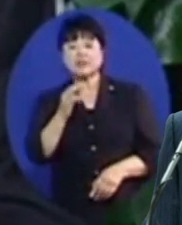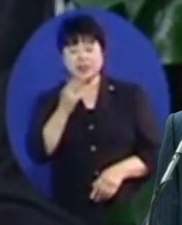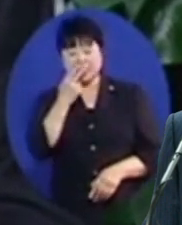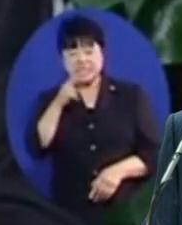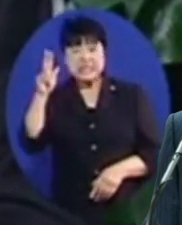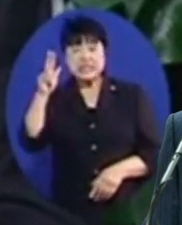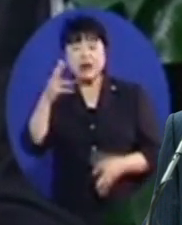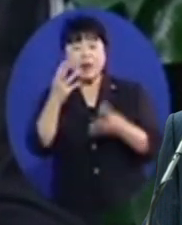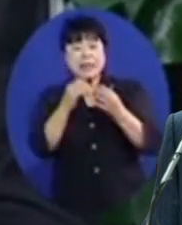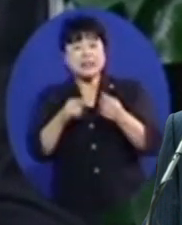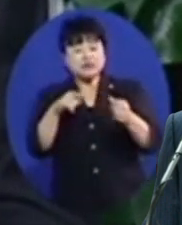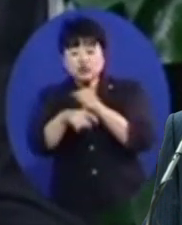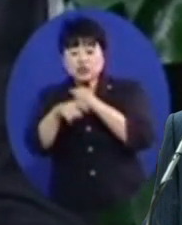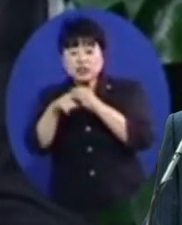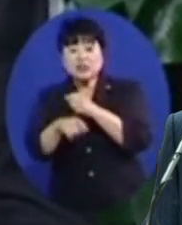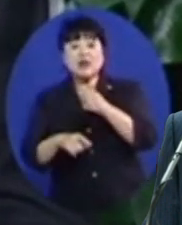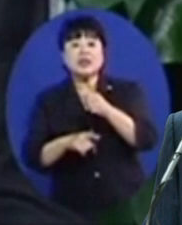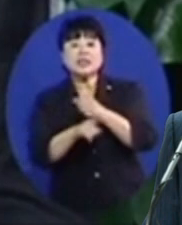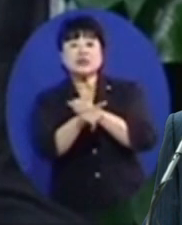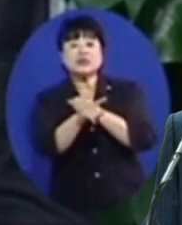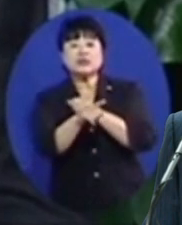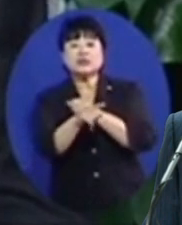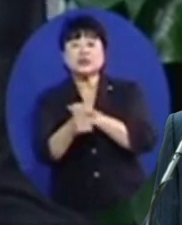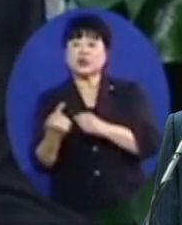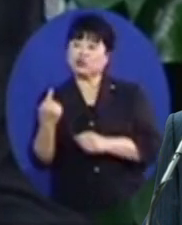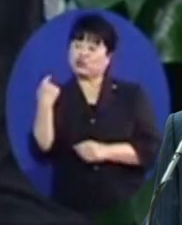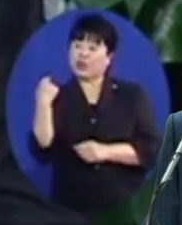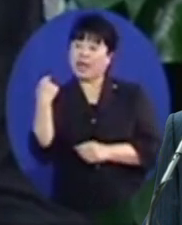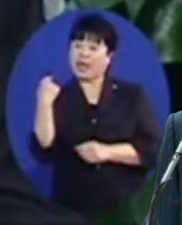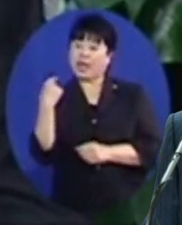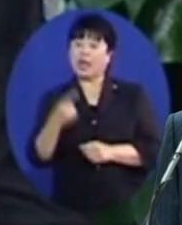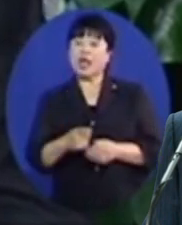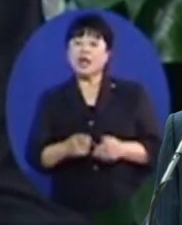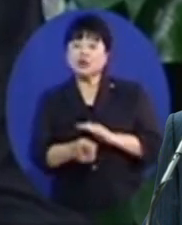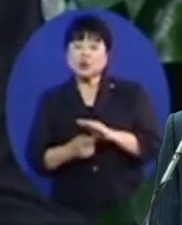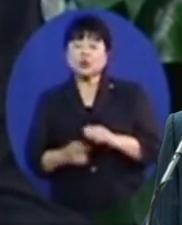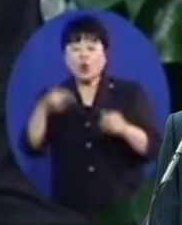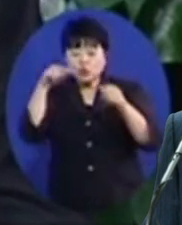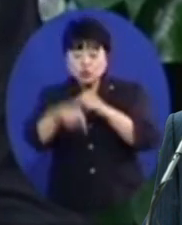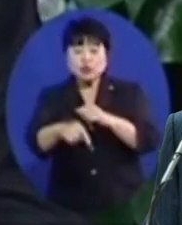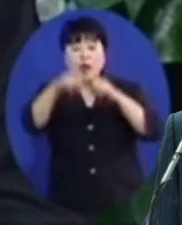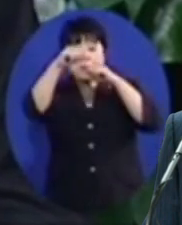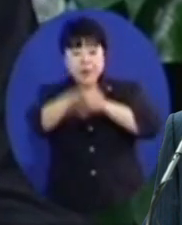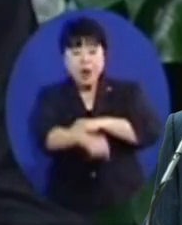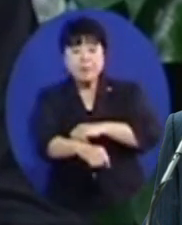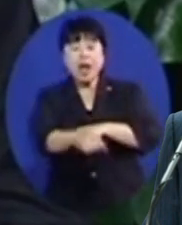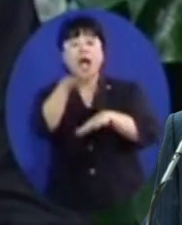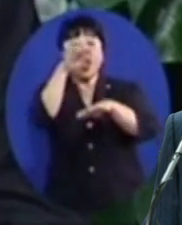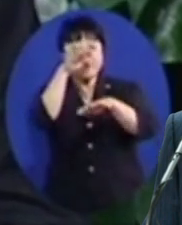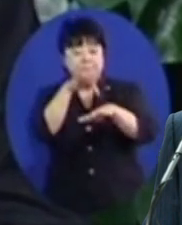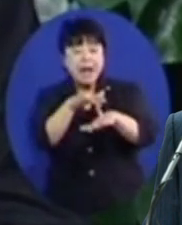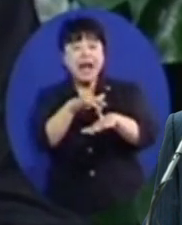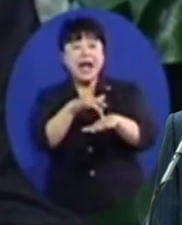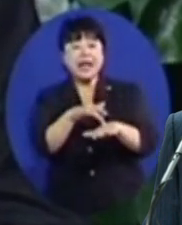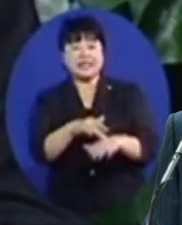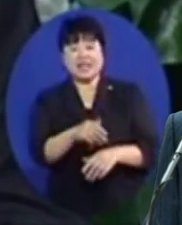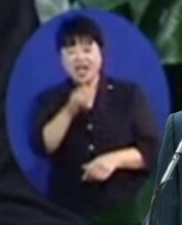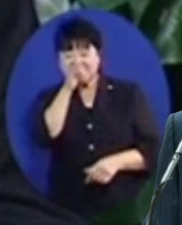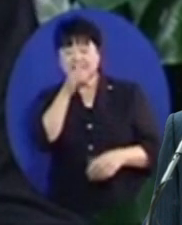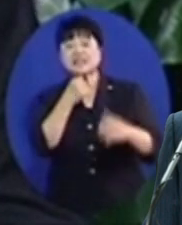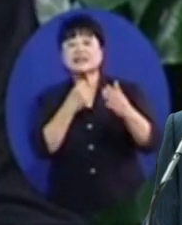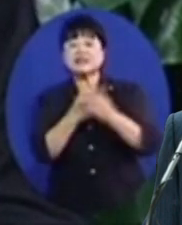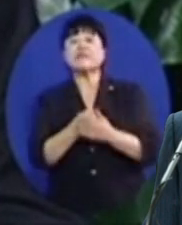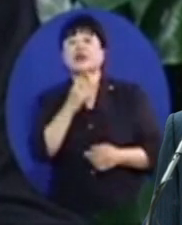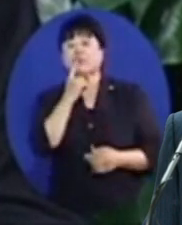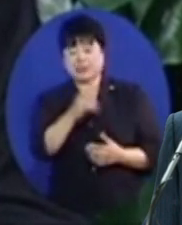그처럼 많은 사람을 죽였던 것은 이처럼 그 배후에 조직질하고 죽이고 멸망시키는 마귀의 조정을